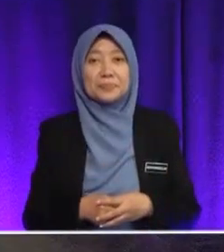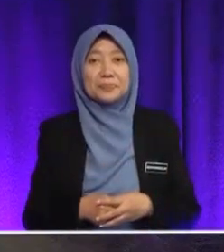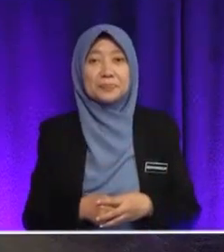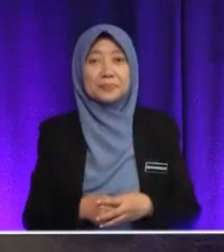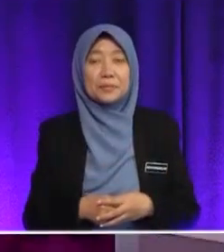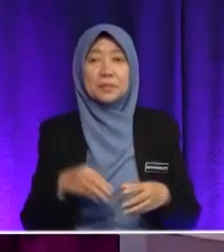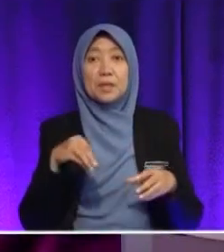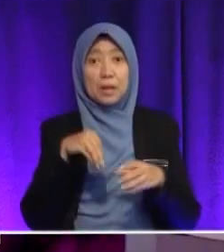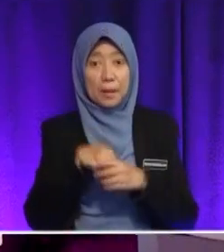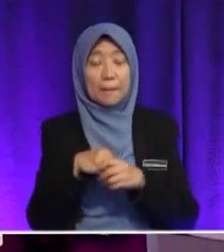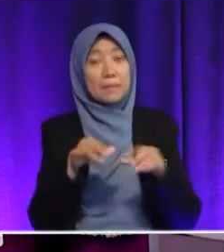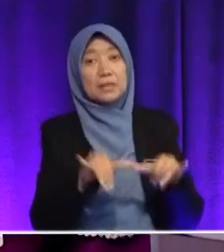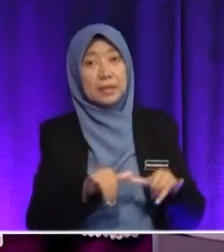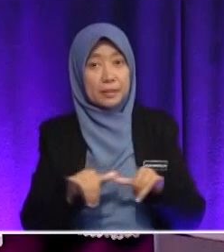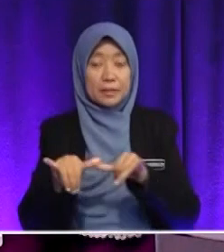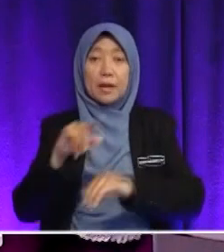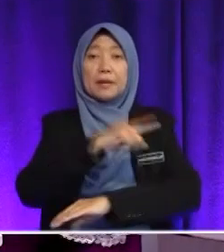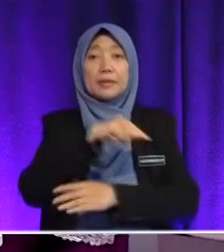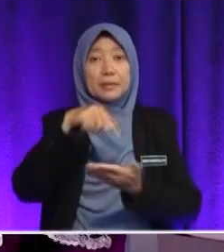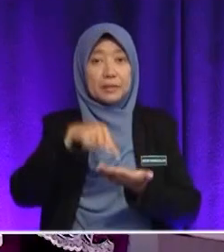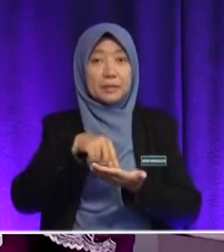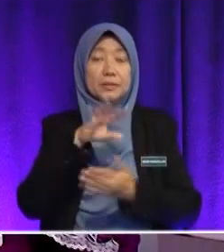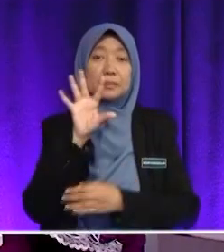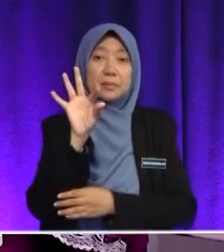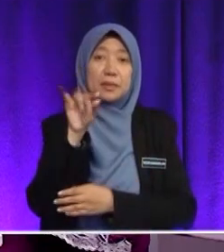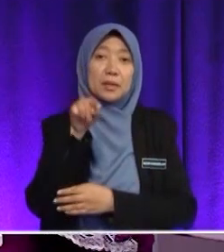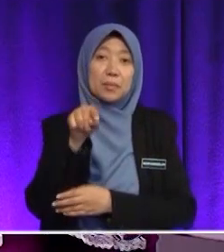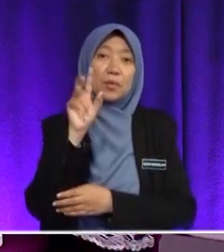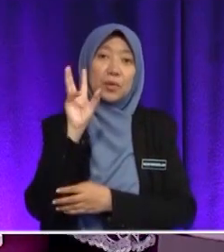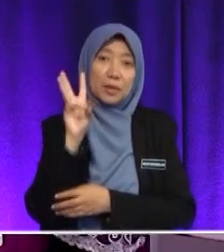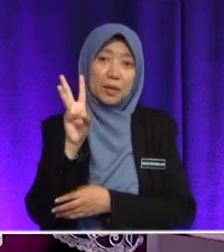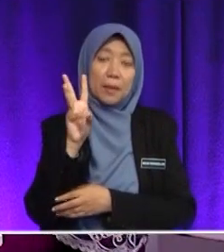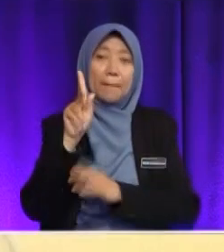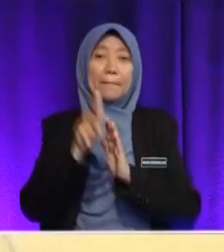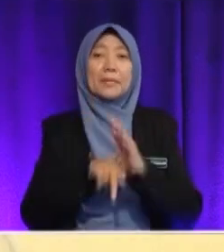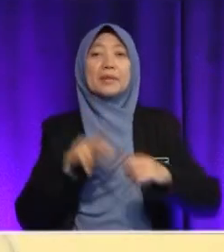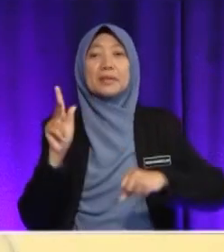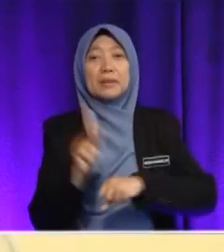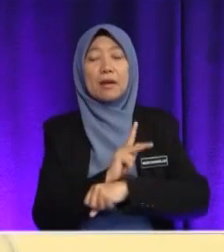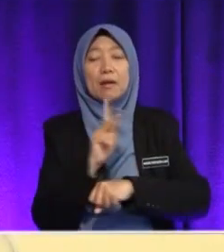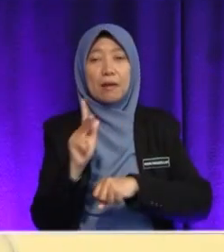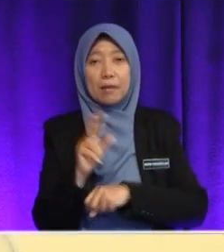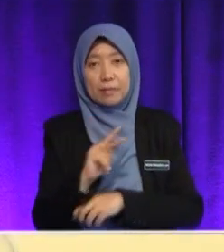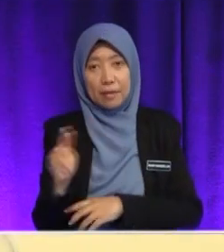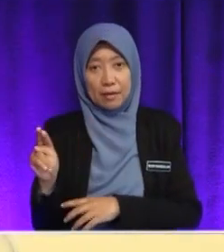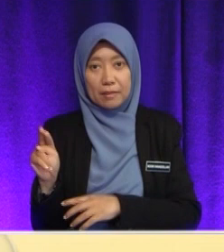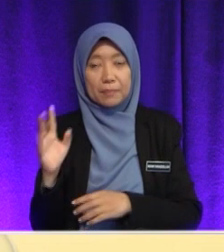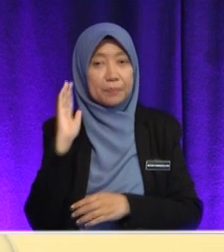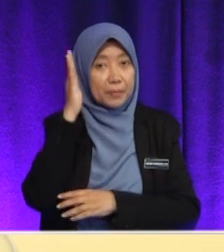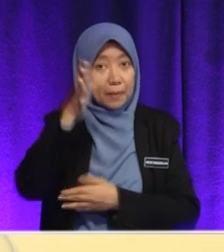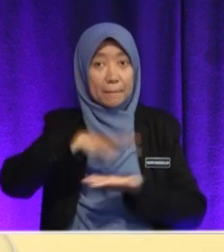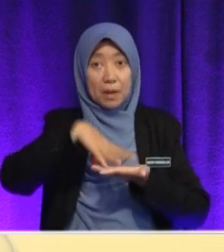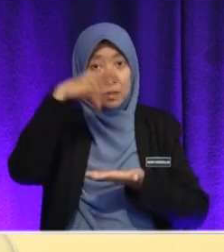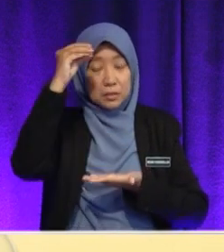naftenik kandungan kita pada hari ini ialah 96 pengaratan ya dan kita akan pelajari dengan